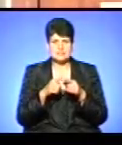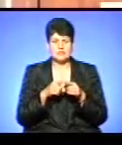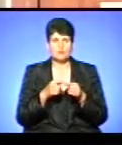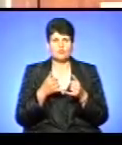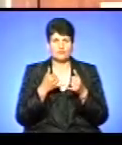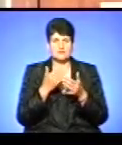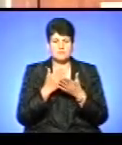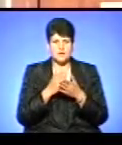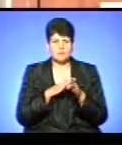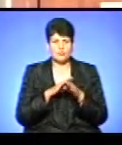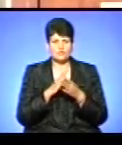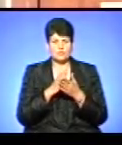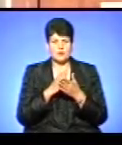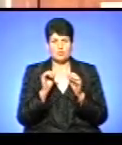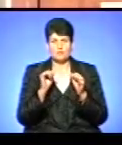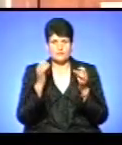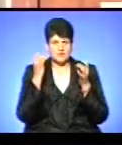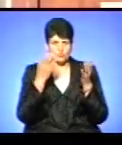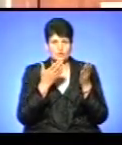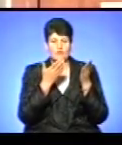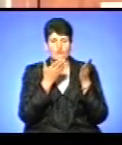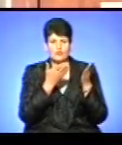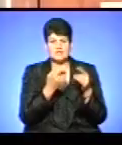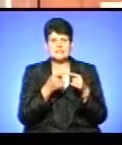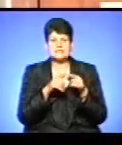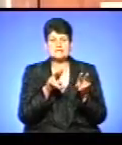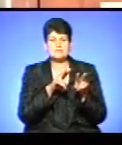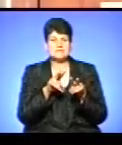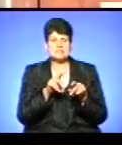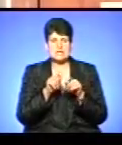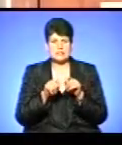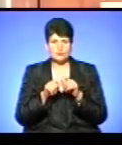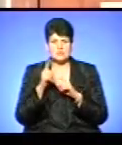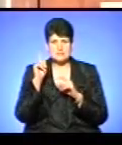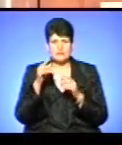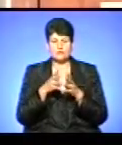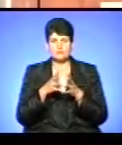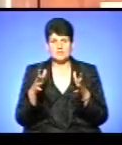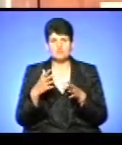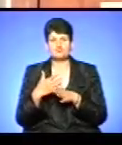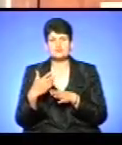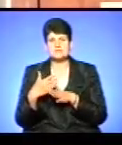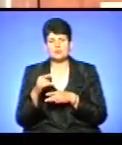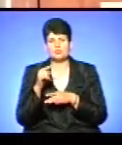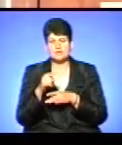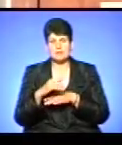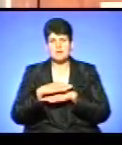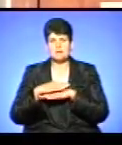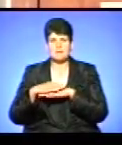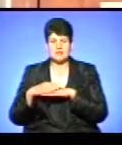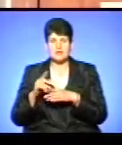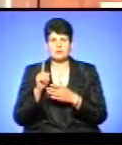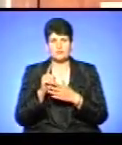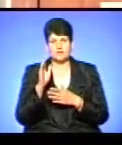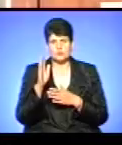повністю має управління культури, адже вони за цим слідкують, знають більшу частину тих предметів, яка